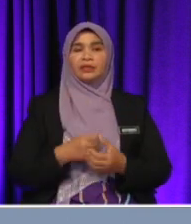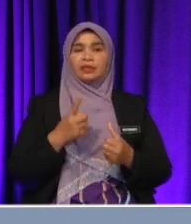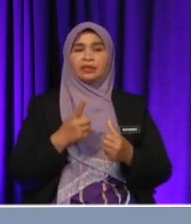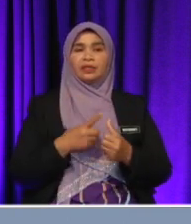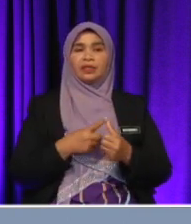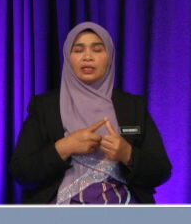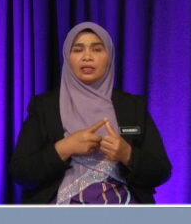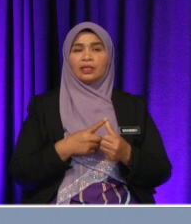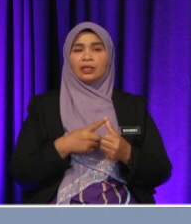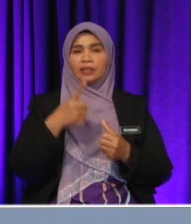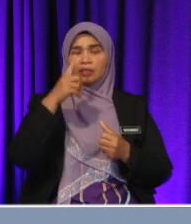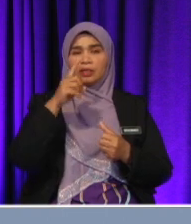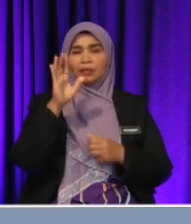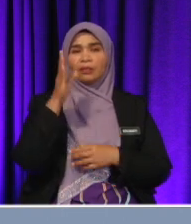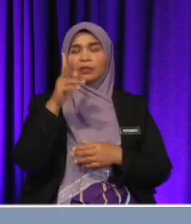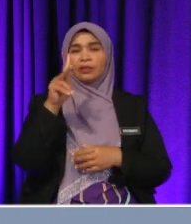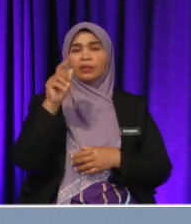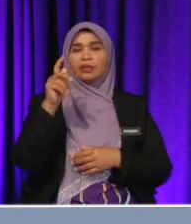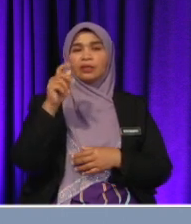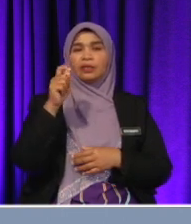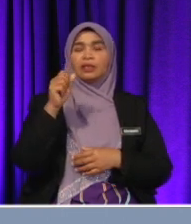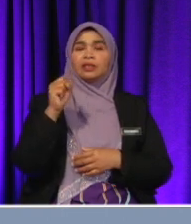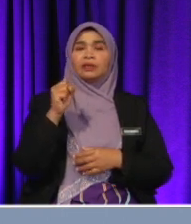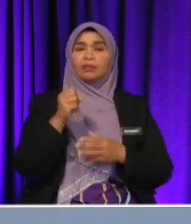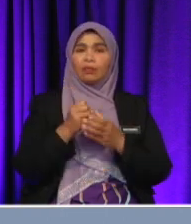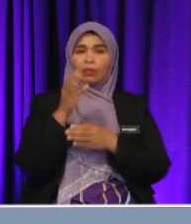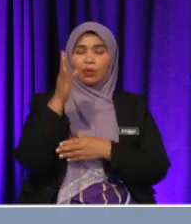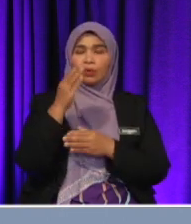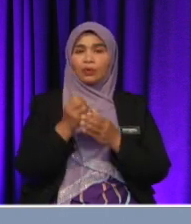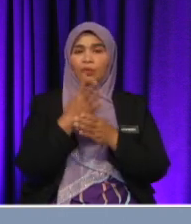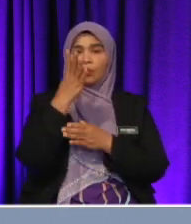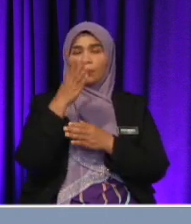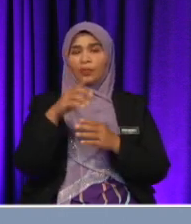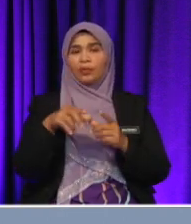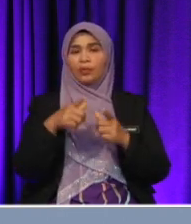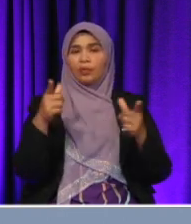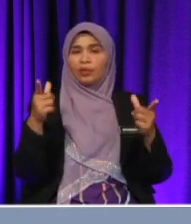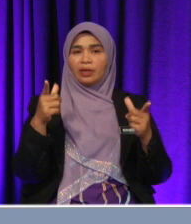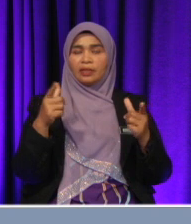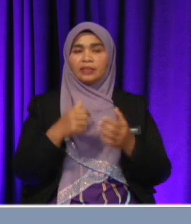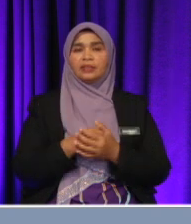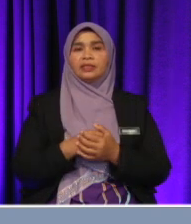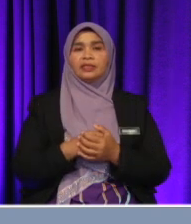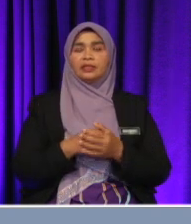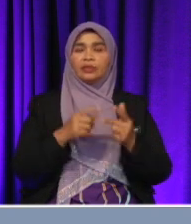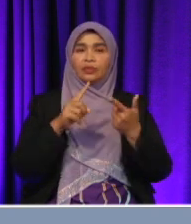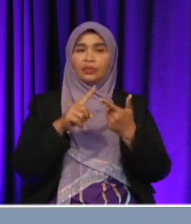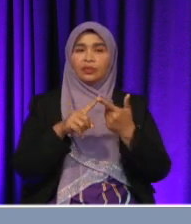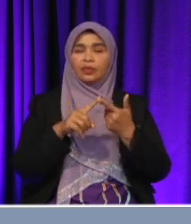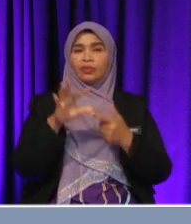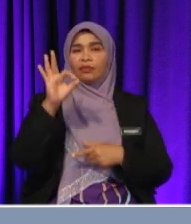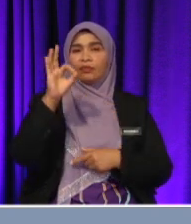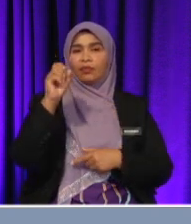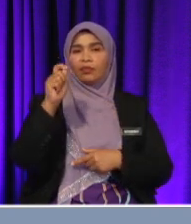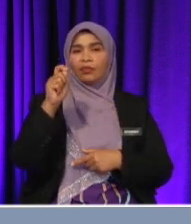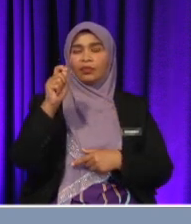untuk pokoknya itu sih agar tubuh meluas dan menembus sejauh ke tanah yang kedua fotosintesis adalah